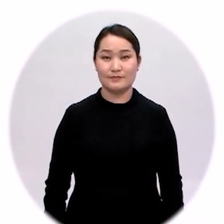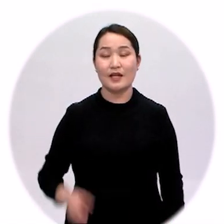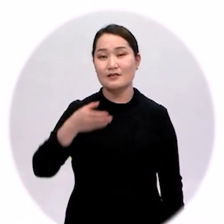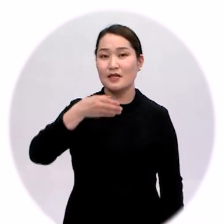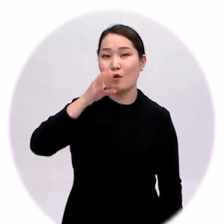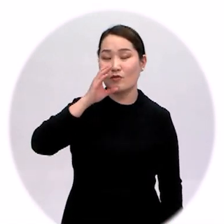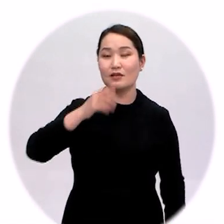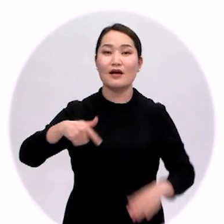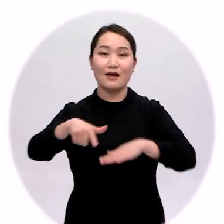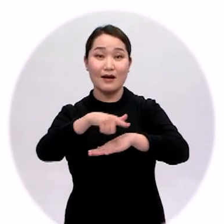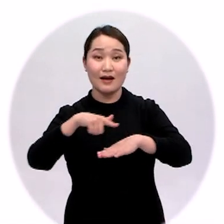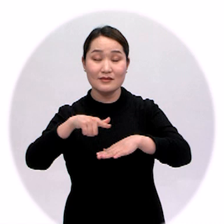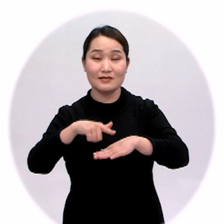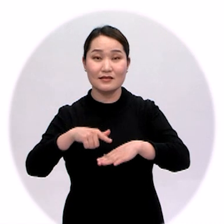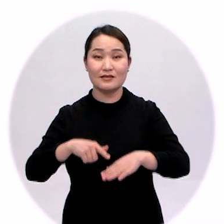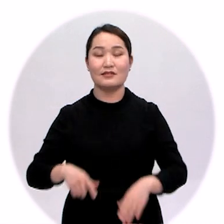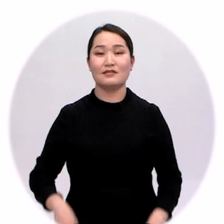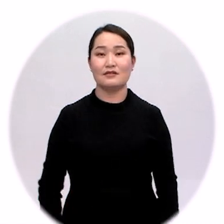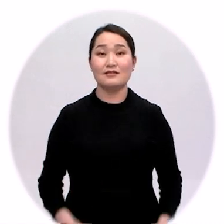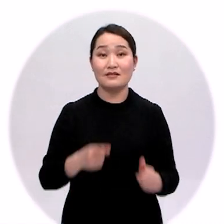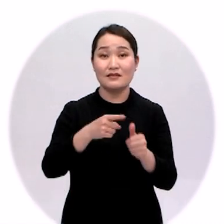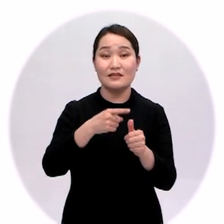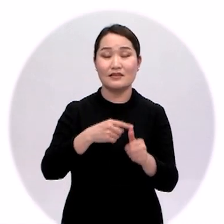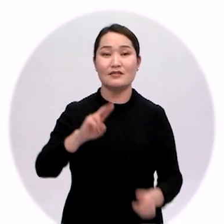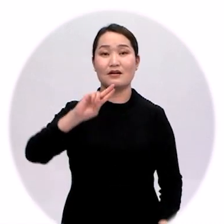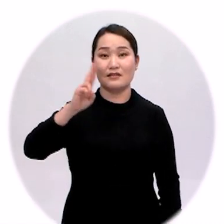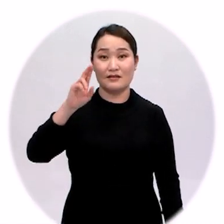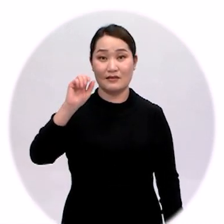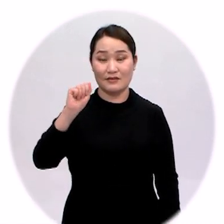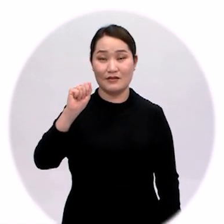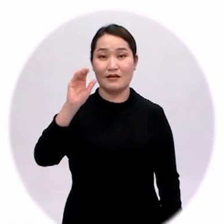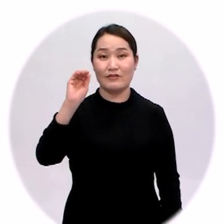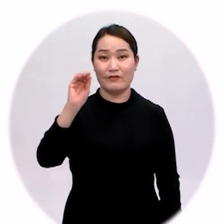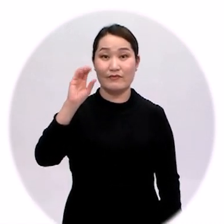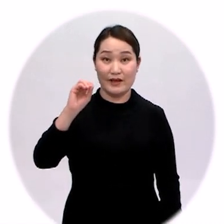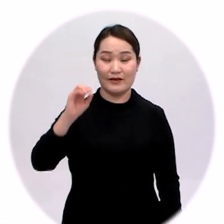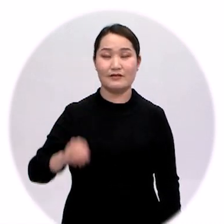уунгаан ярилцдаг тухтай тогтой газрыг кафе гэж нэрлэдэг.